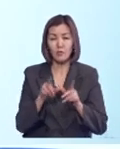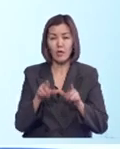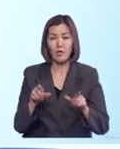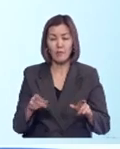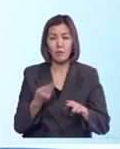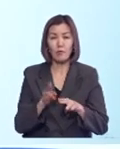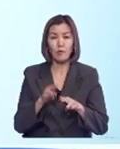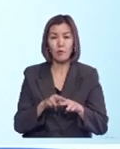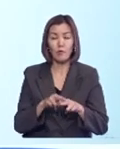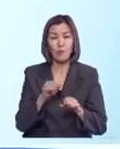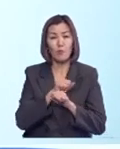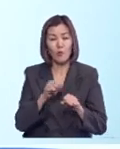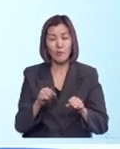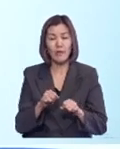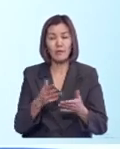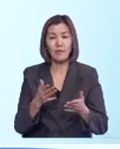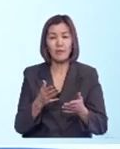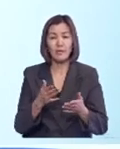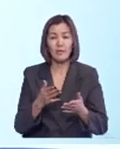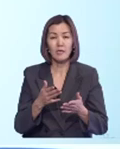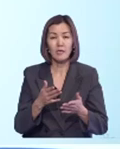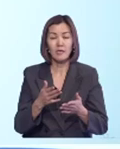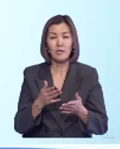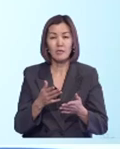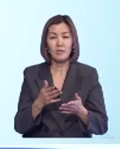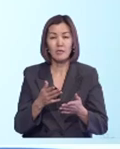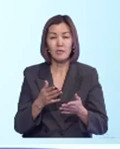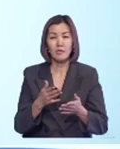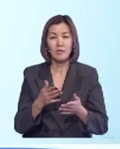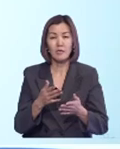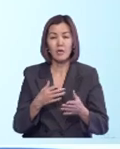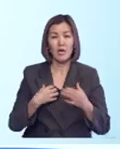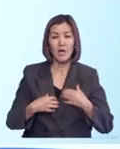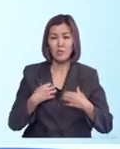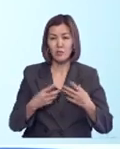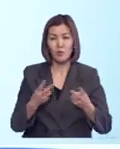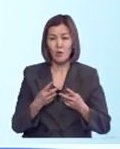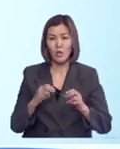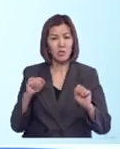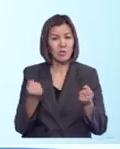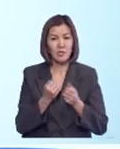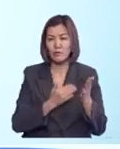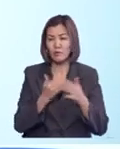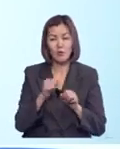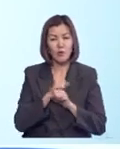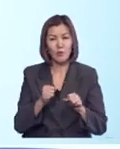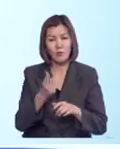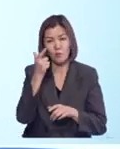бұл менімен болмайды деген ойдан арылу керек. Жолда асықпаңыздар. Өзіңіздің